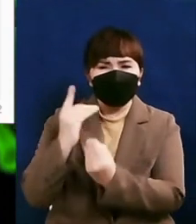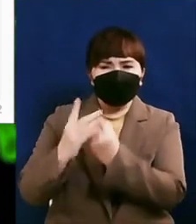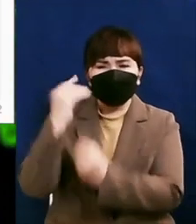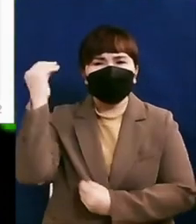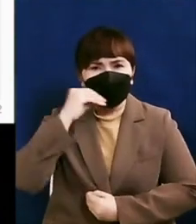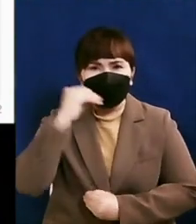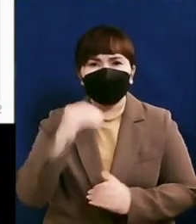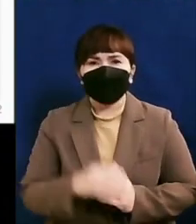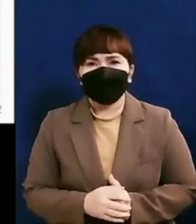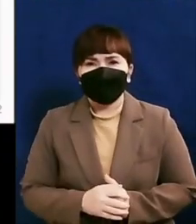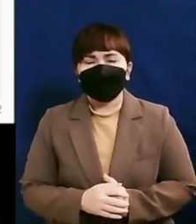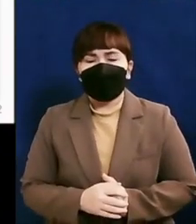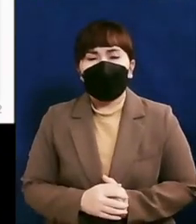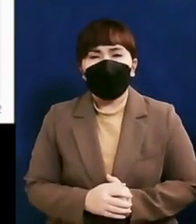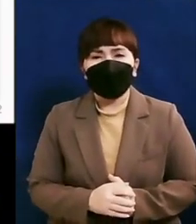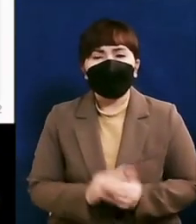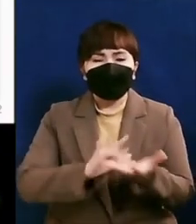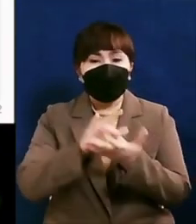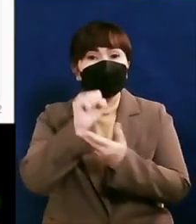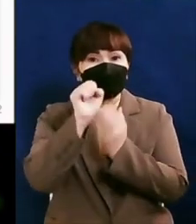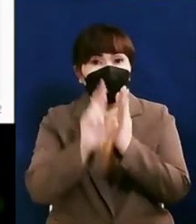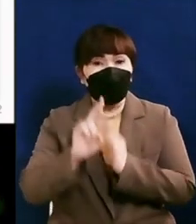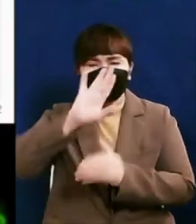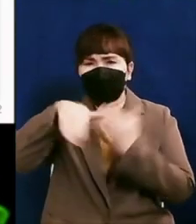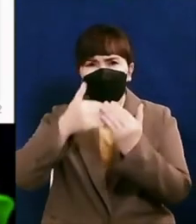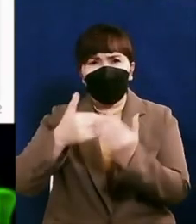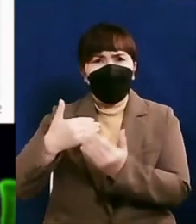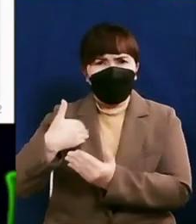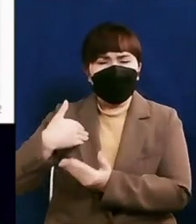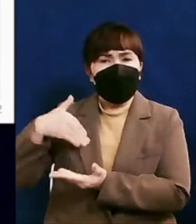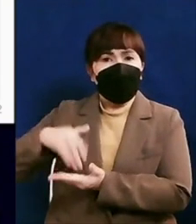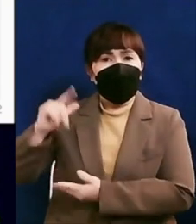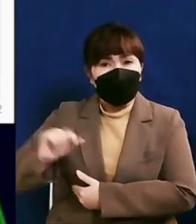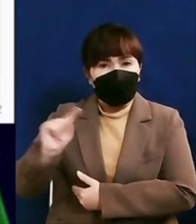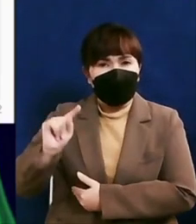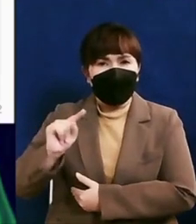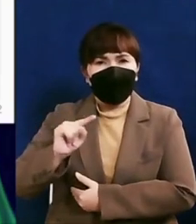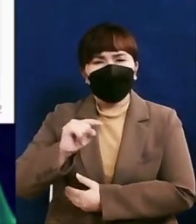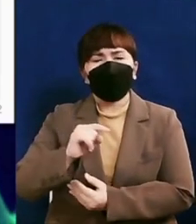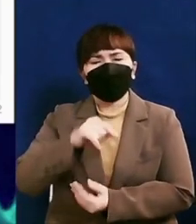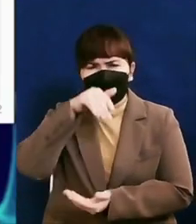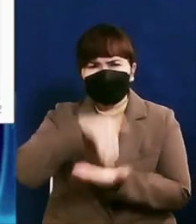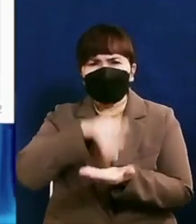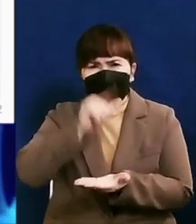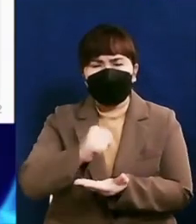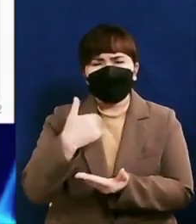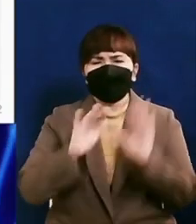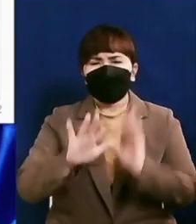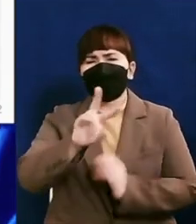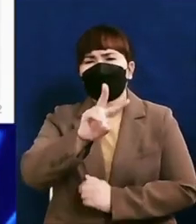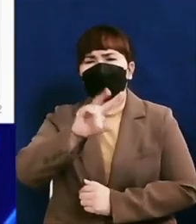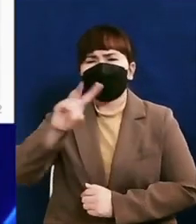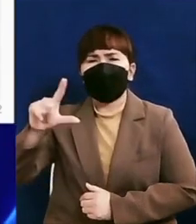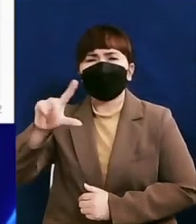าจะแล้วในการสำรองยาทั้งหมดเนี่ยเรายังมีสต็อกอยู่ที่ส่วนกลางอีกนะครับประมาณ2ล้าน2แสนเม็ด